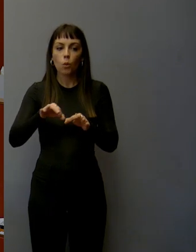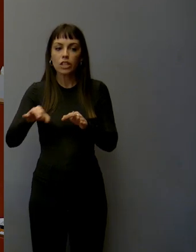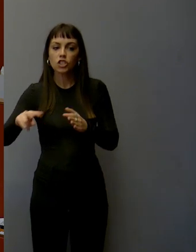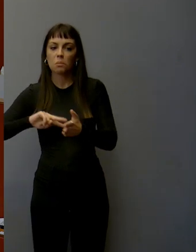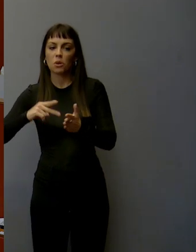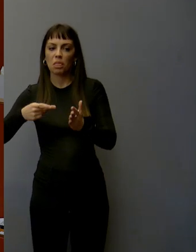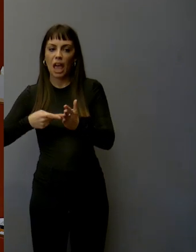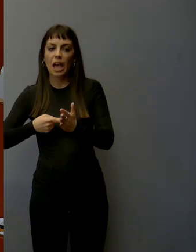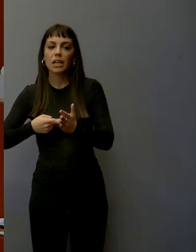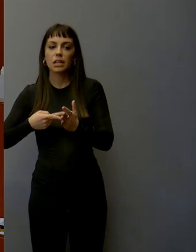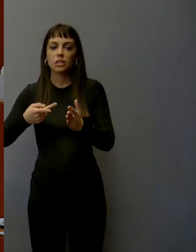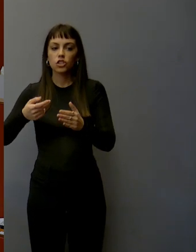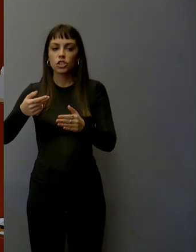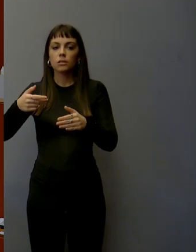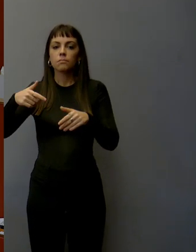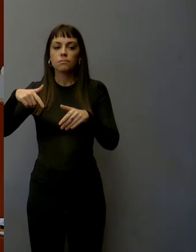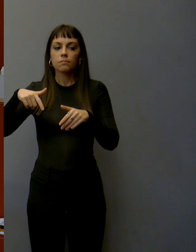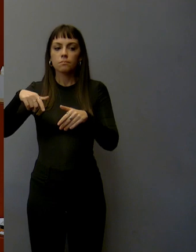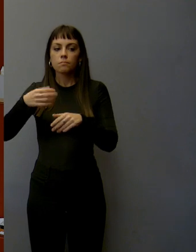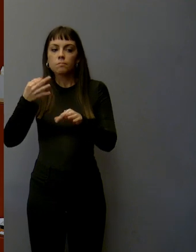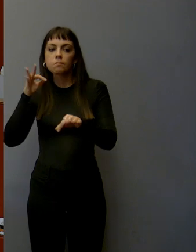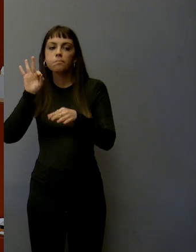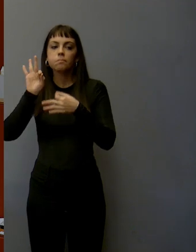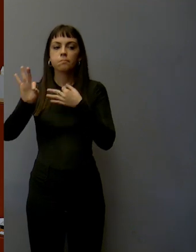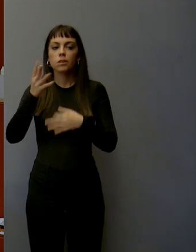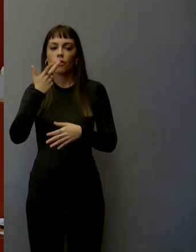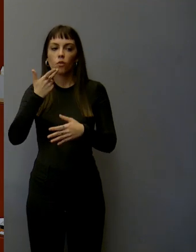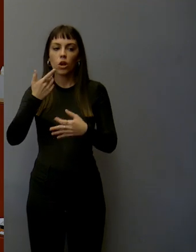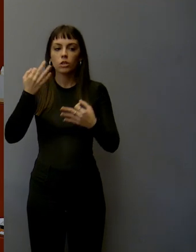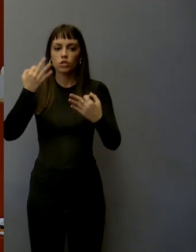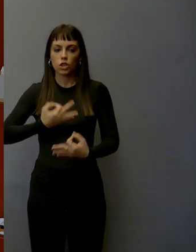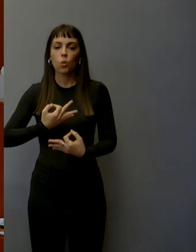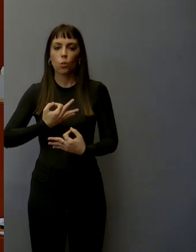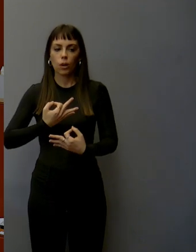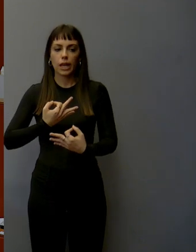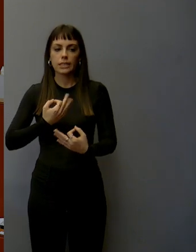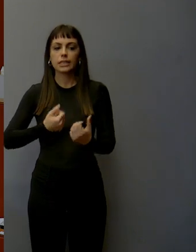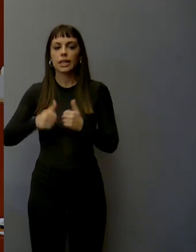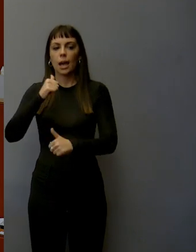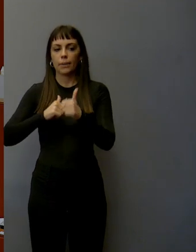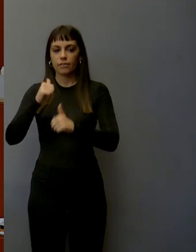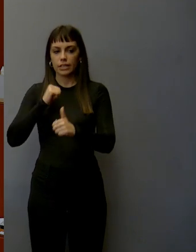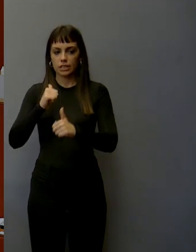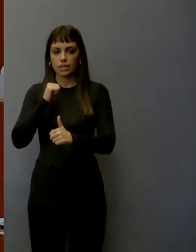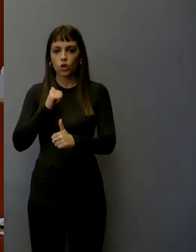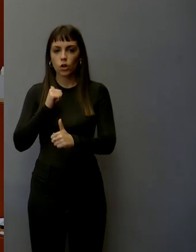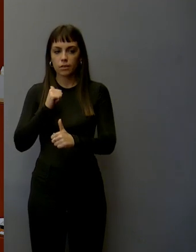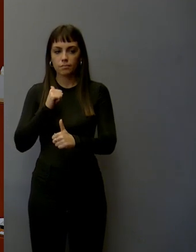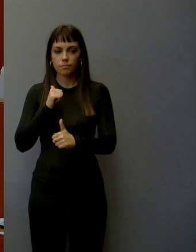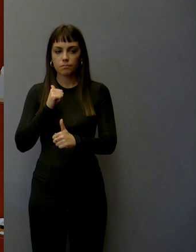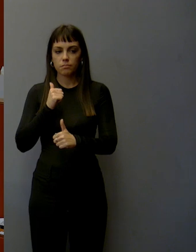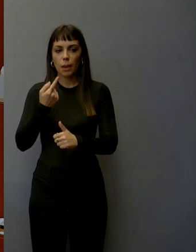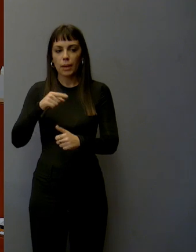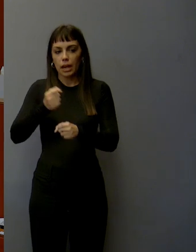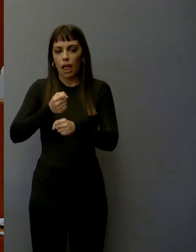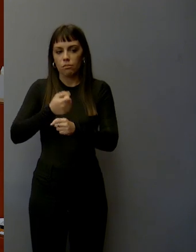piani specifici sulla sicurezza e la prevenzione e quindi anche avere dei fondi proprio per attuare questo tipo di prevenzione